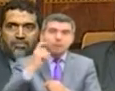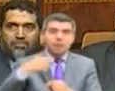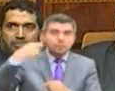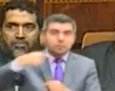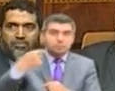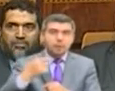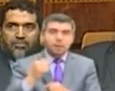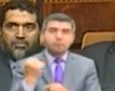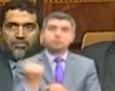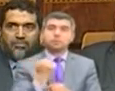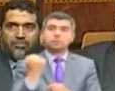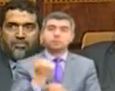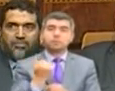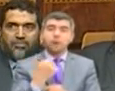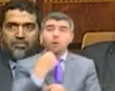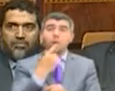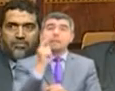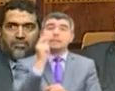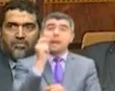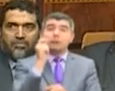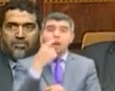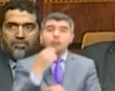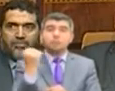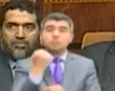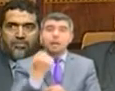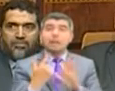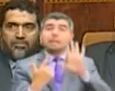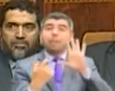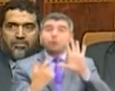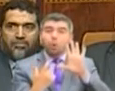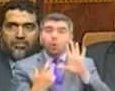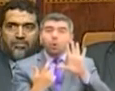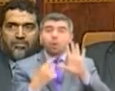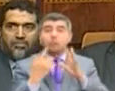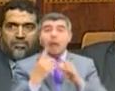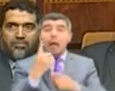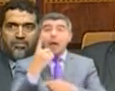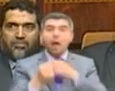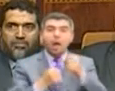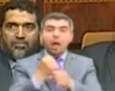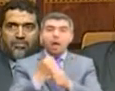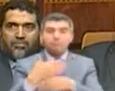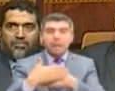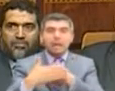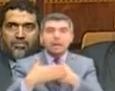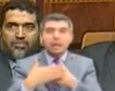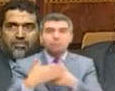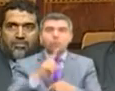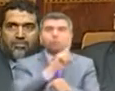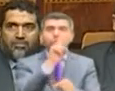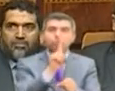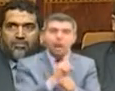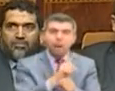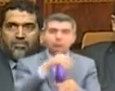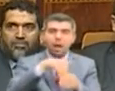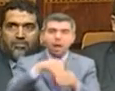إقليم فحصنجرة، وصل التأخر إلى من 7 أشهر 9 أشهر إلى 11 شهر في جميع الجماعات، خميس أنجرة،